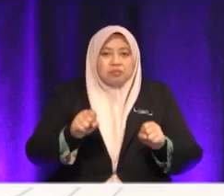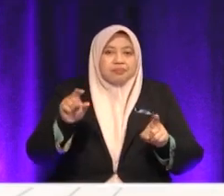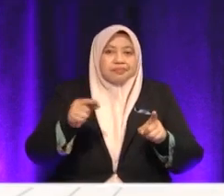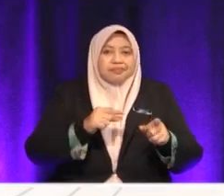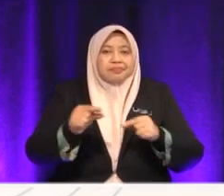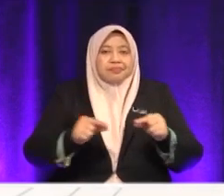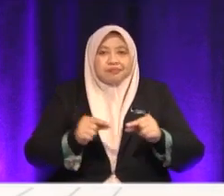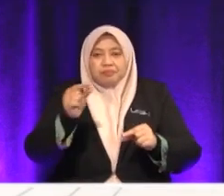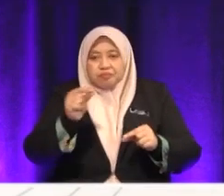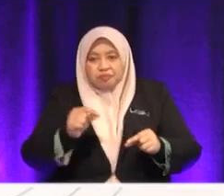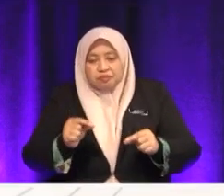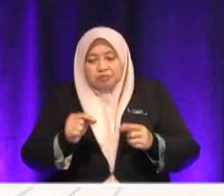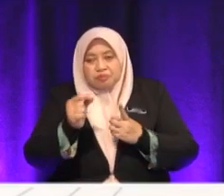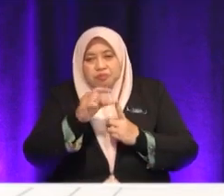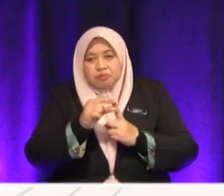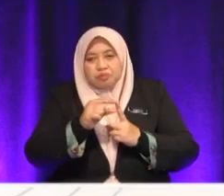dibagi-bagi